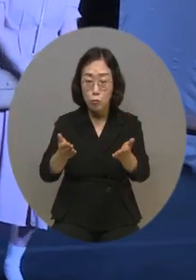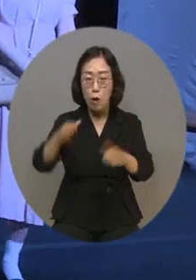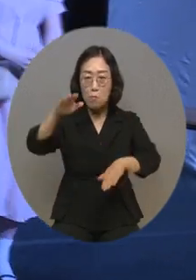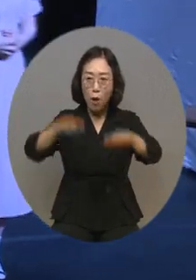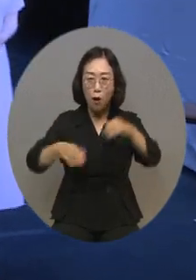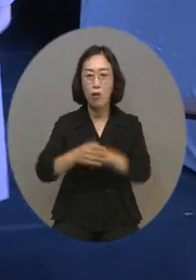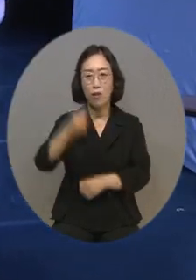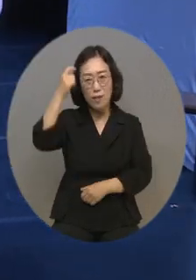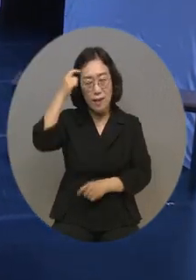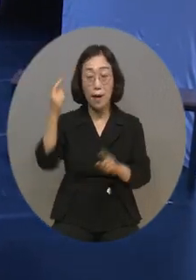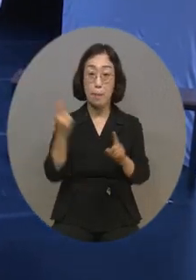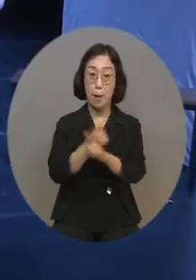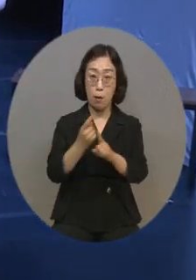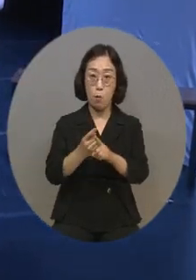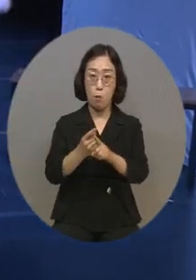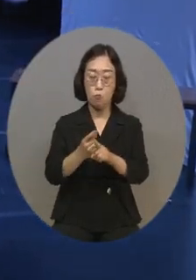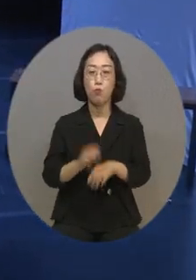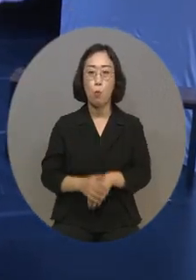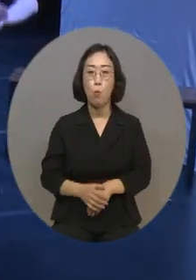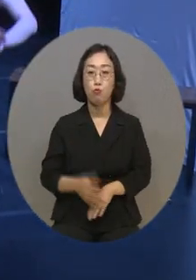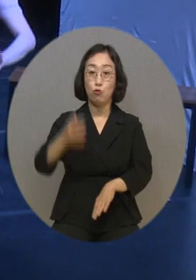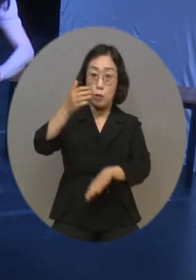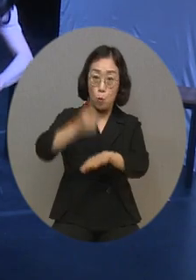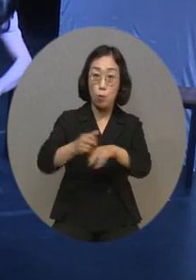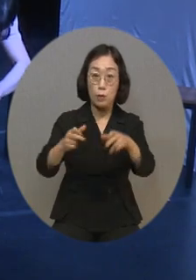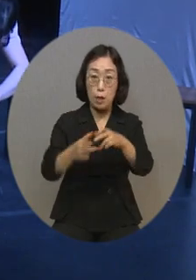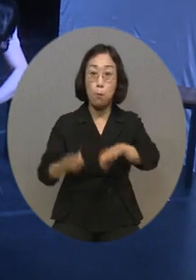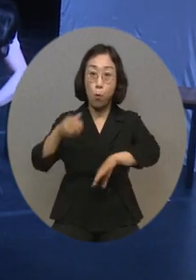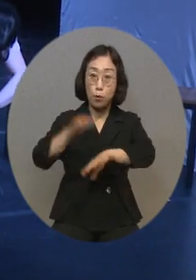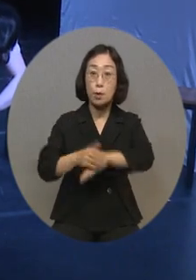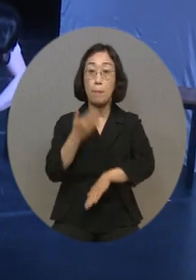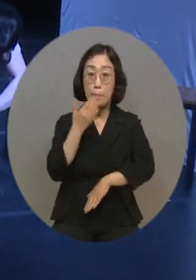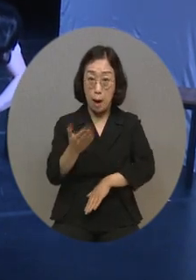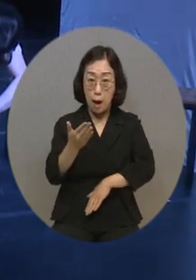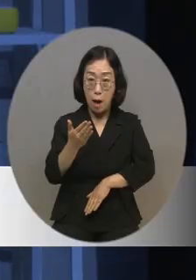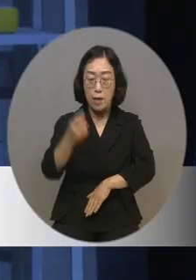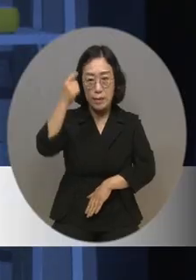드러내고 장애인이 주인공이 되어 인식 개선에 직접 나섭니다.